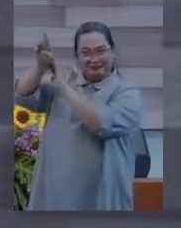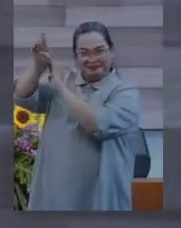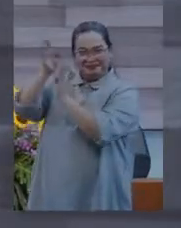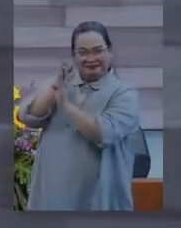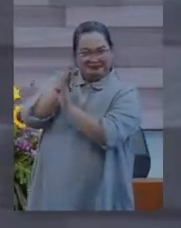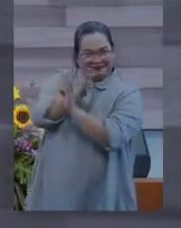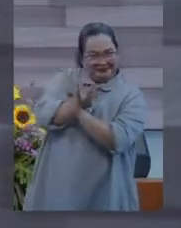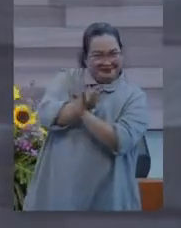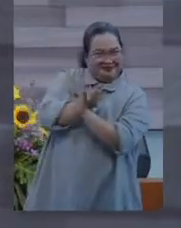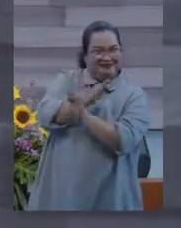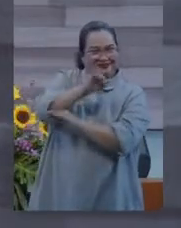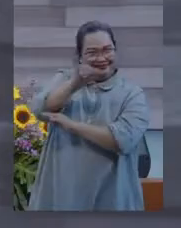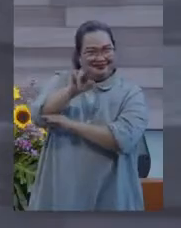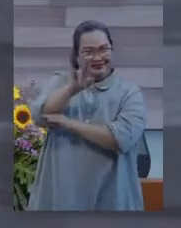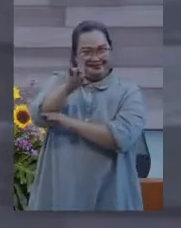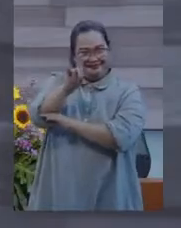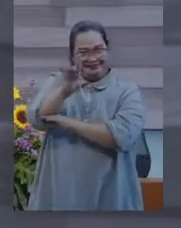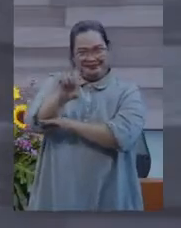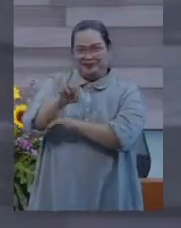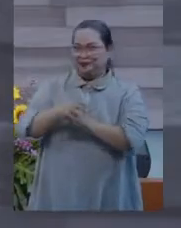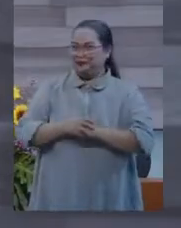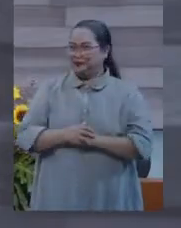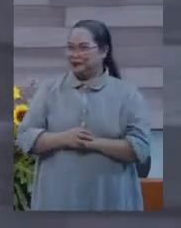ang Jude.